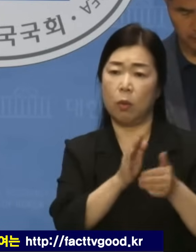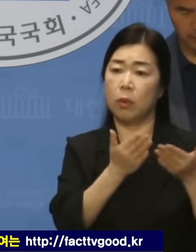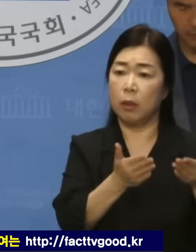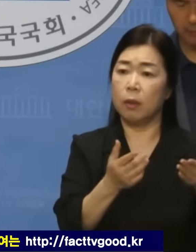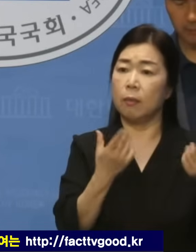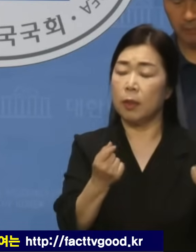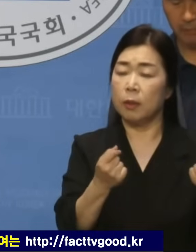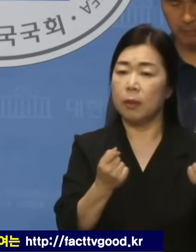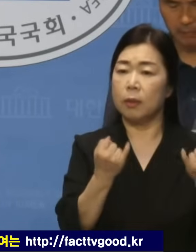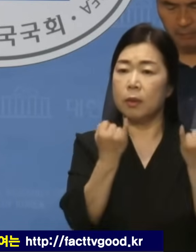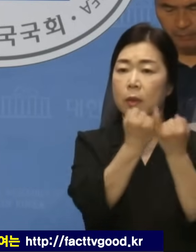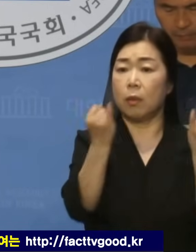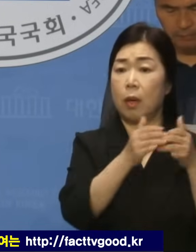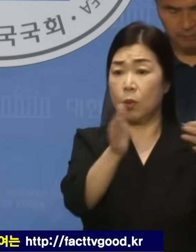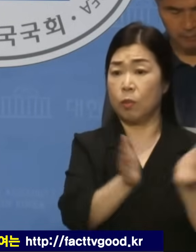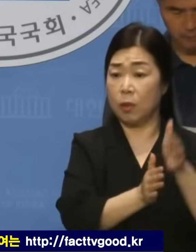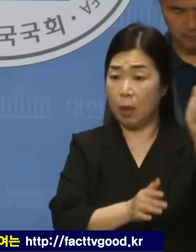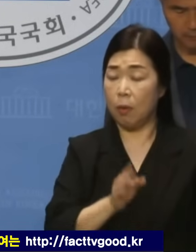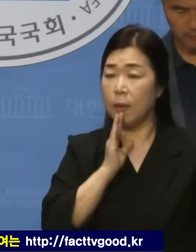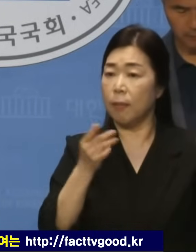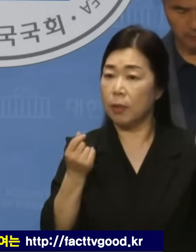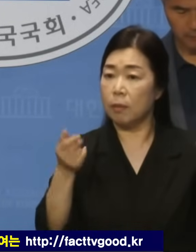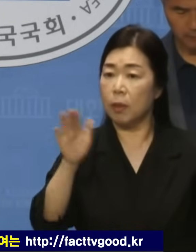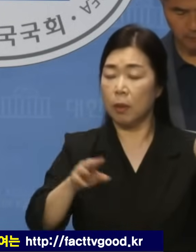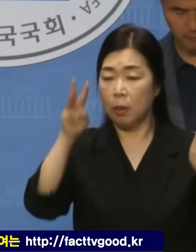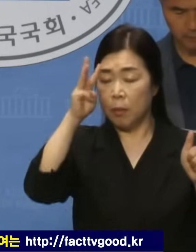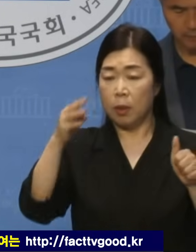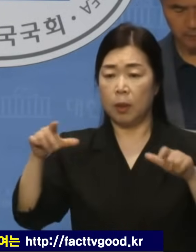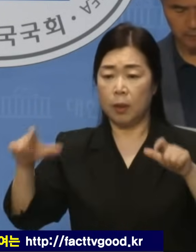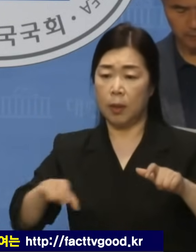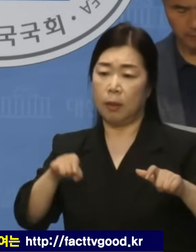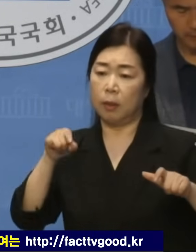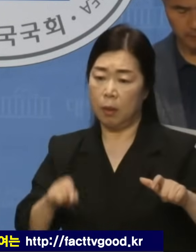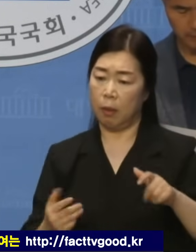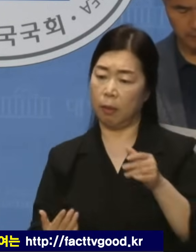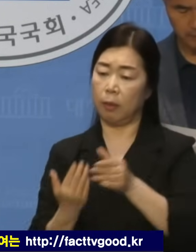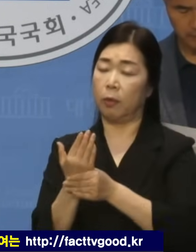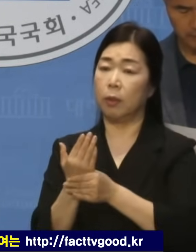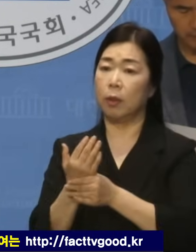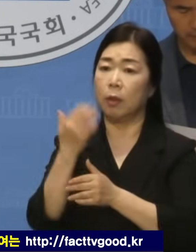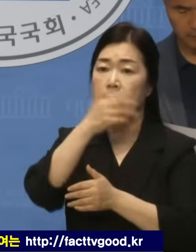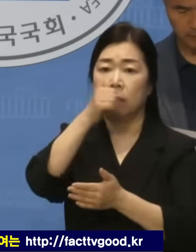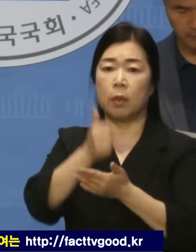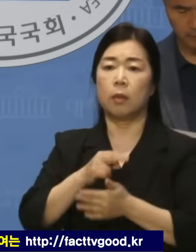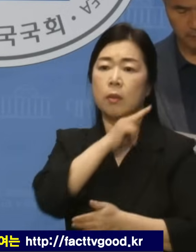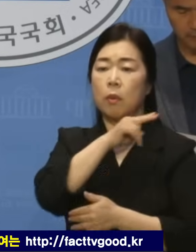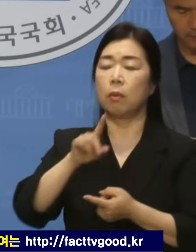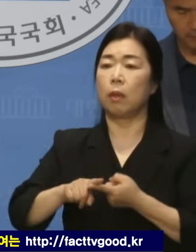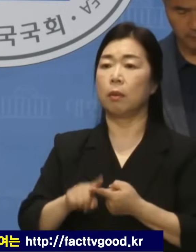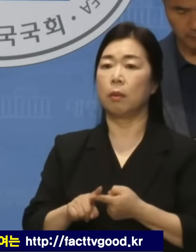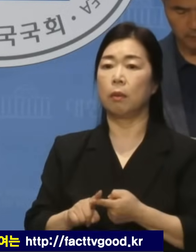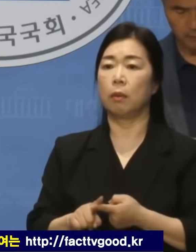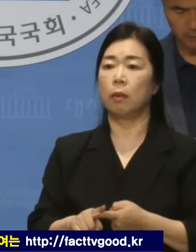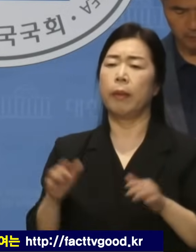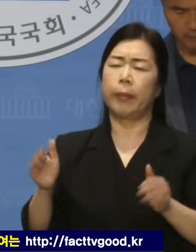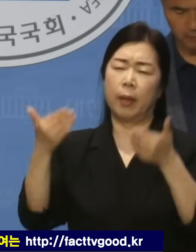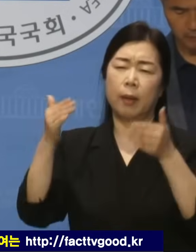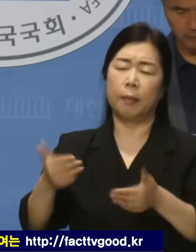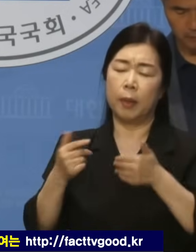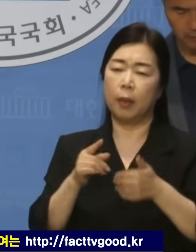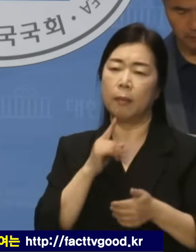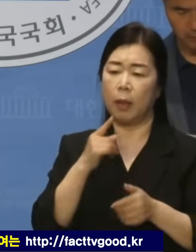하는 주무부처 장관임에도 잼버리 영진에 발생한 성범죄 의혹에 대해서 경미한